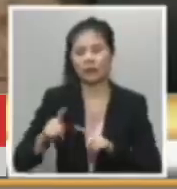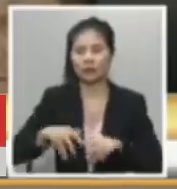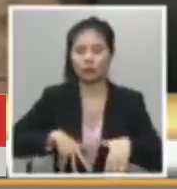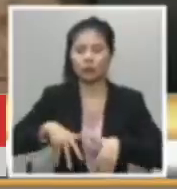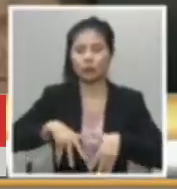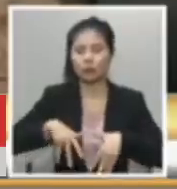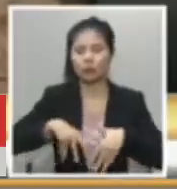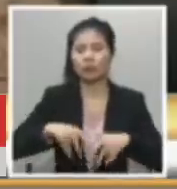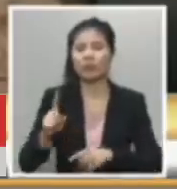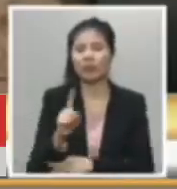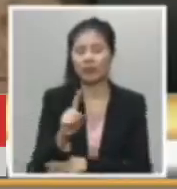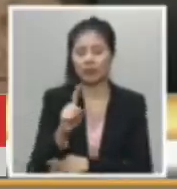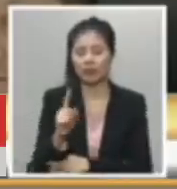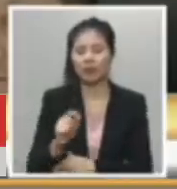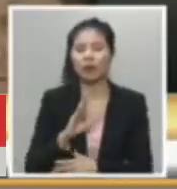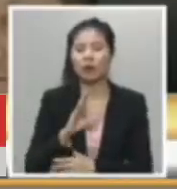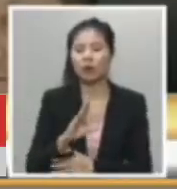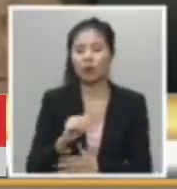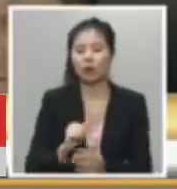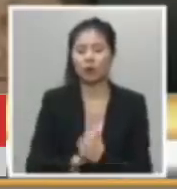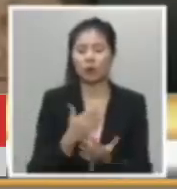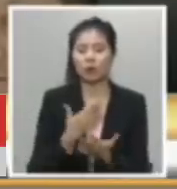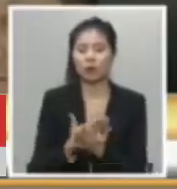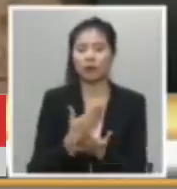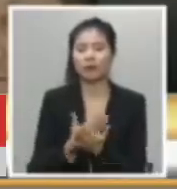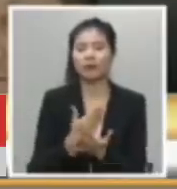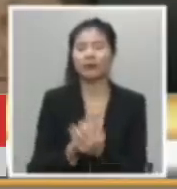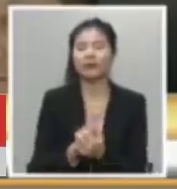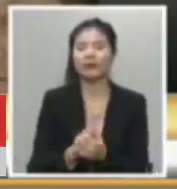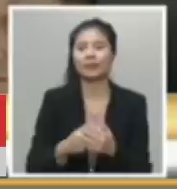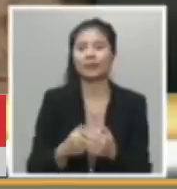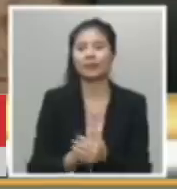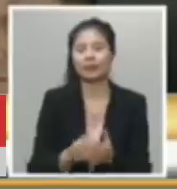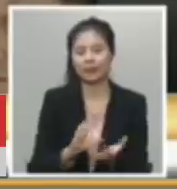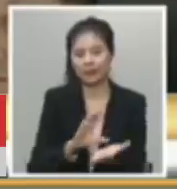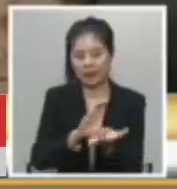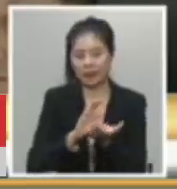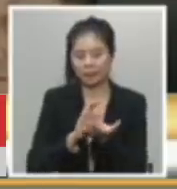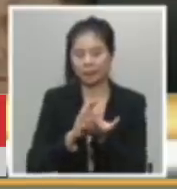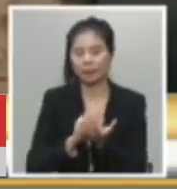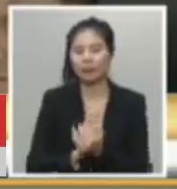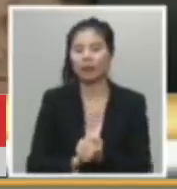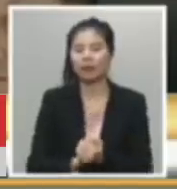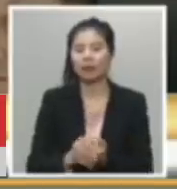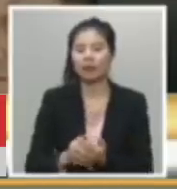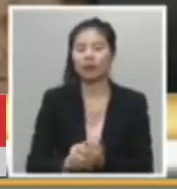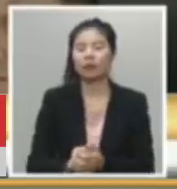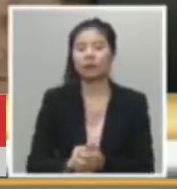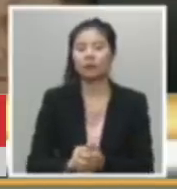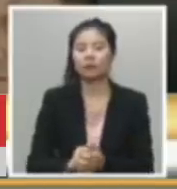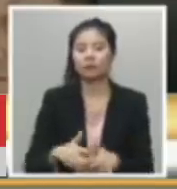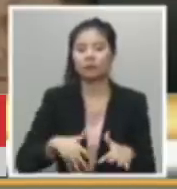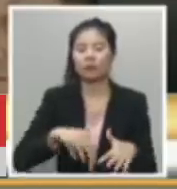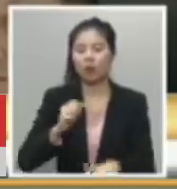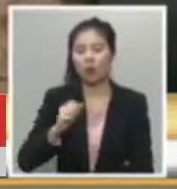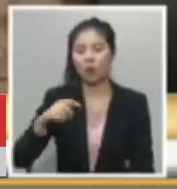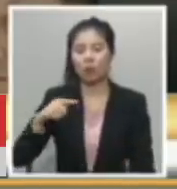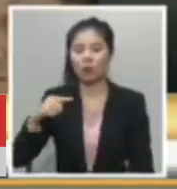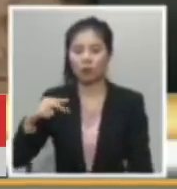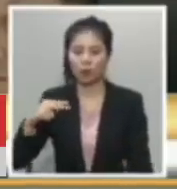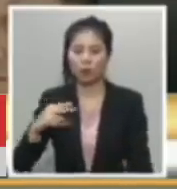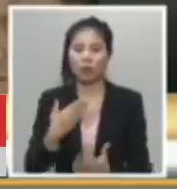คือในฝั่งของรายได้ครับประมาณการรายรับในส่วนที่ท้องถิ่นจัดเก็บเอง